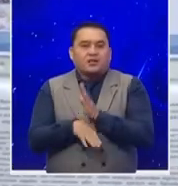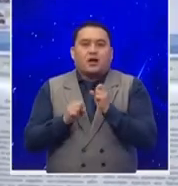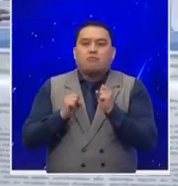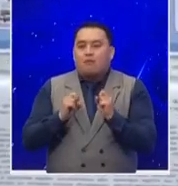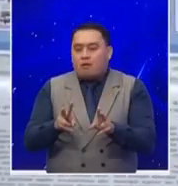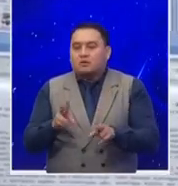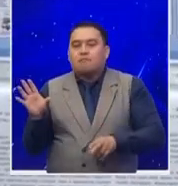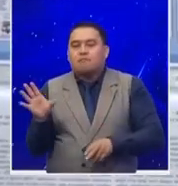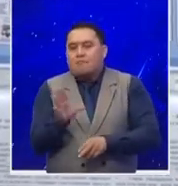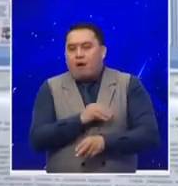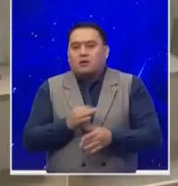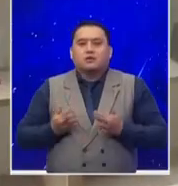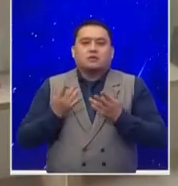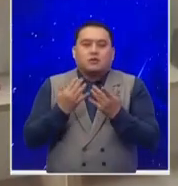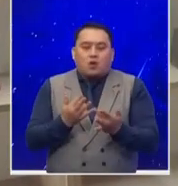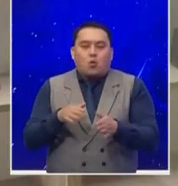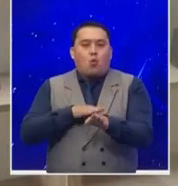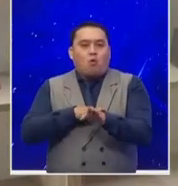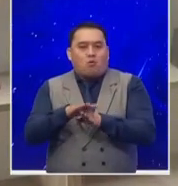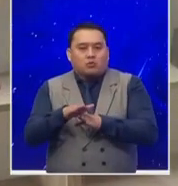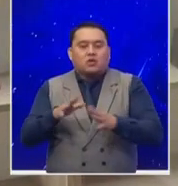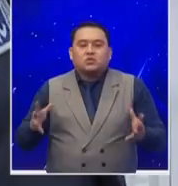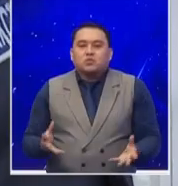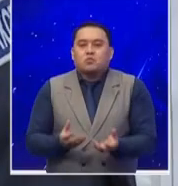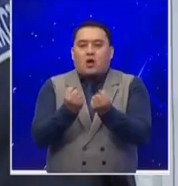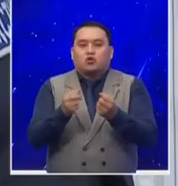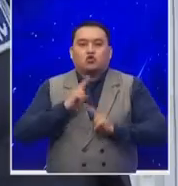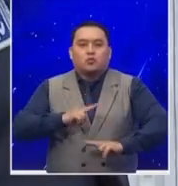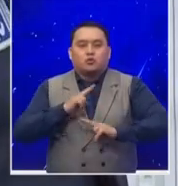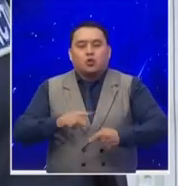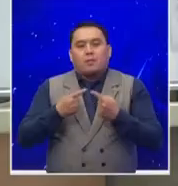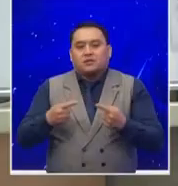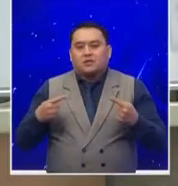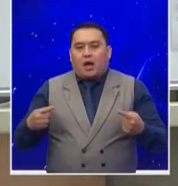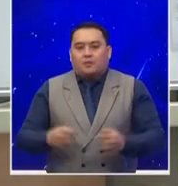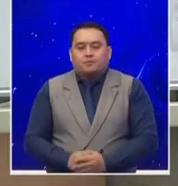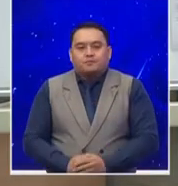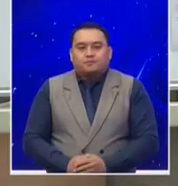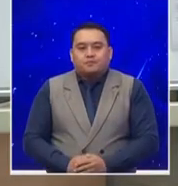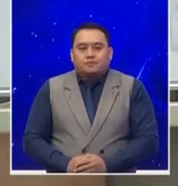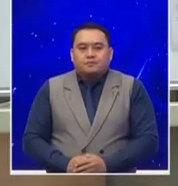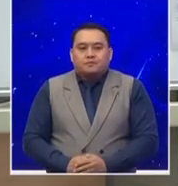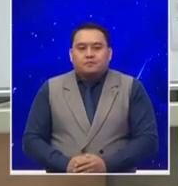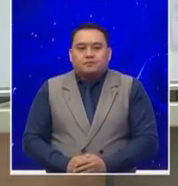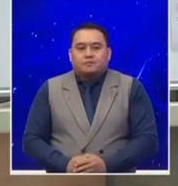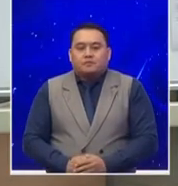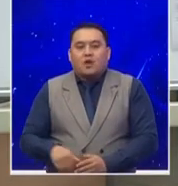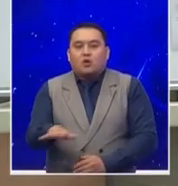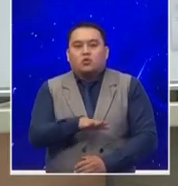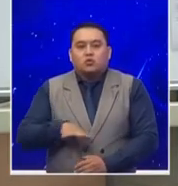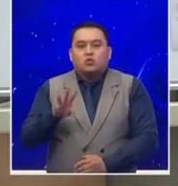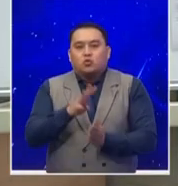үшін барлық қажетті талаптар орындалса, онда құтқарушылардың жұмысы басқа. Сайлауға 967